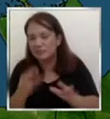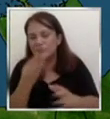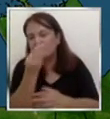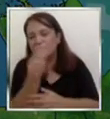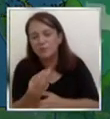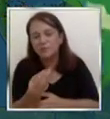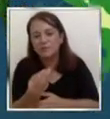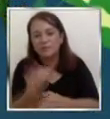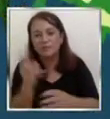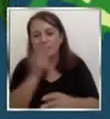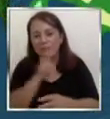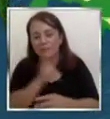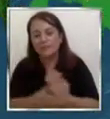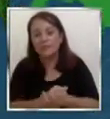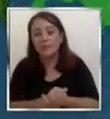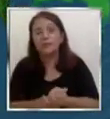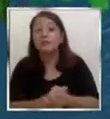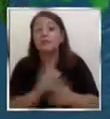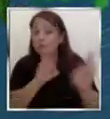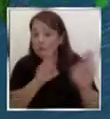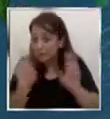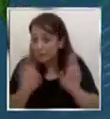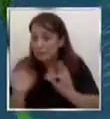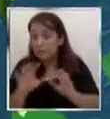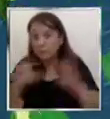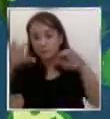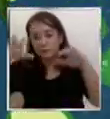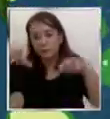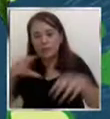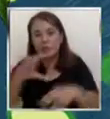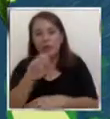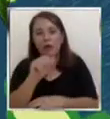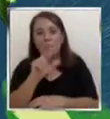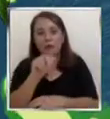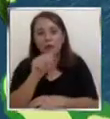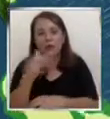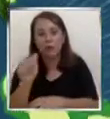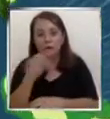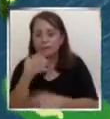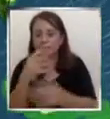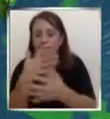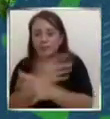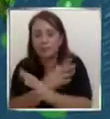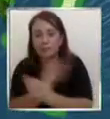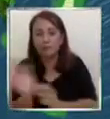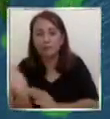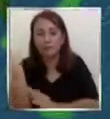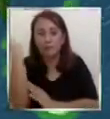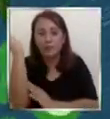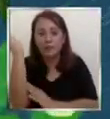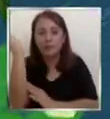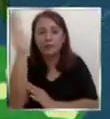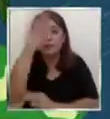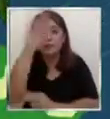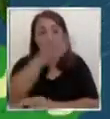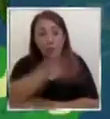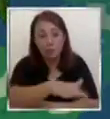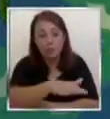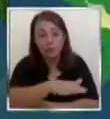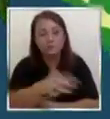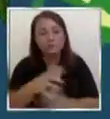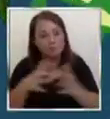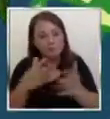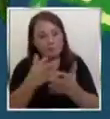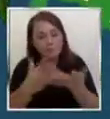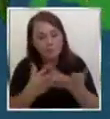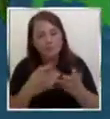Maging I am ready naman sa pag-ulan ang mga rehiyon ng Caraga at Davao simula umaga. Pagdating ng hapon, malaking bahagi na ng